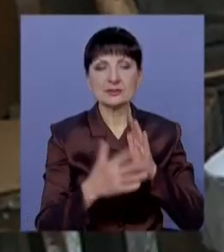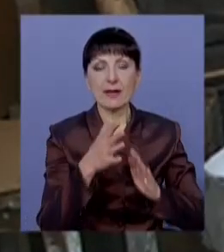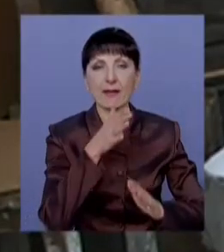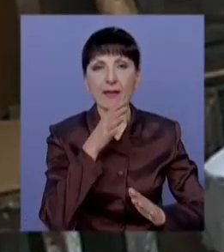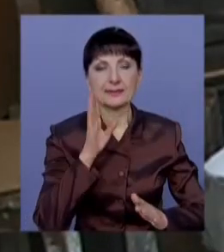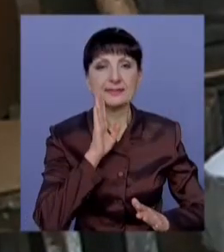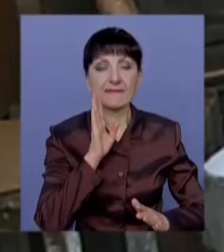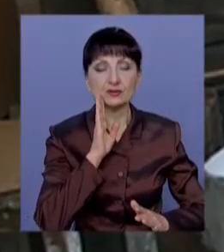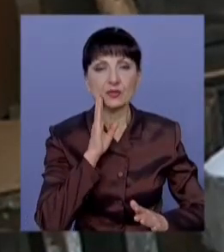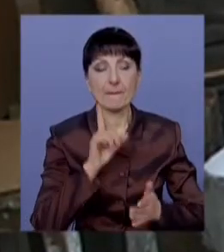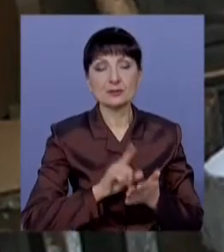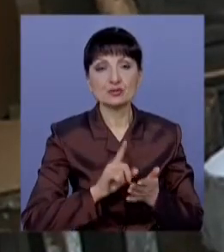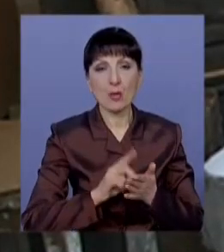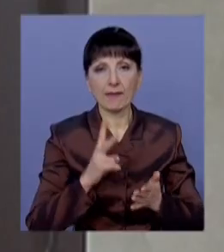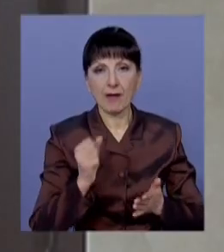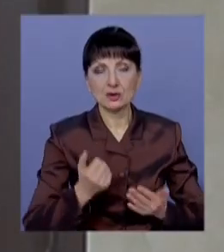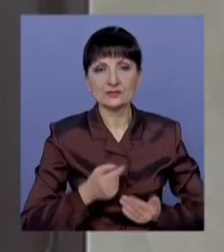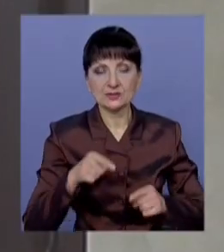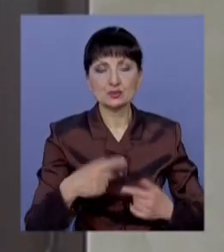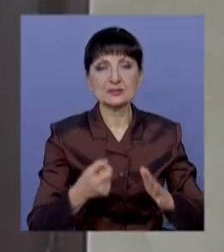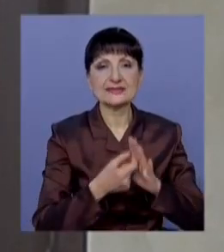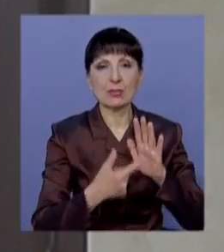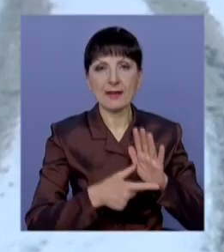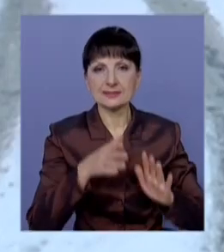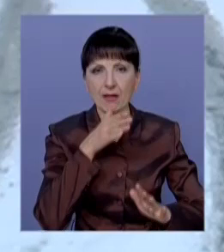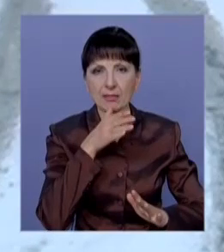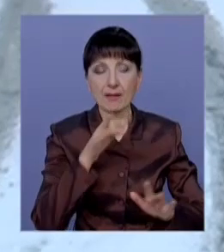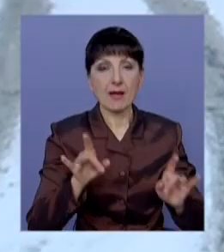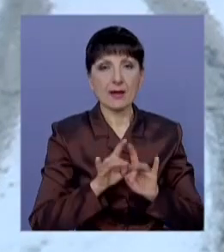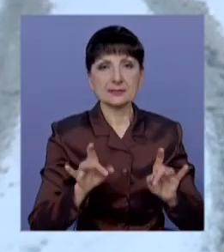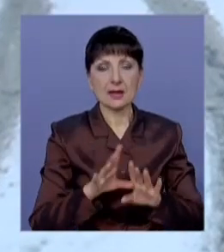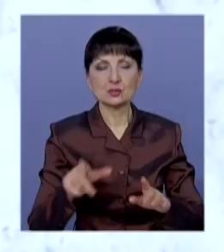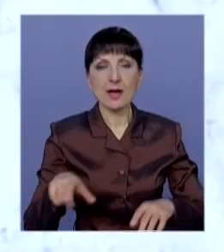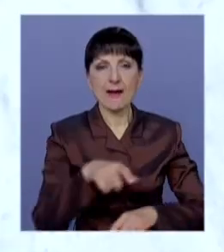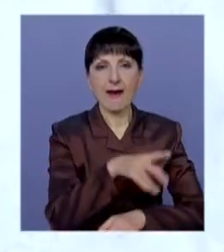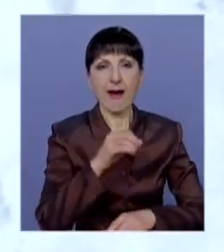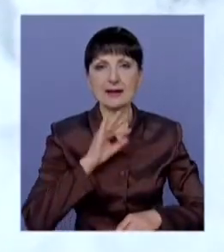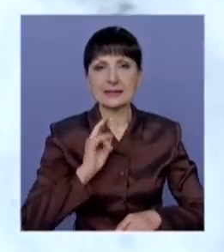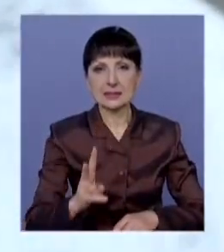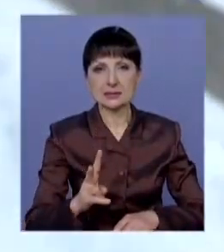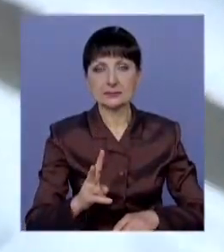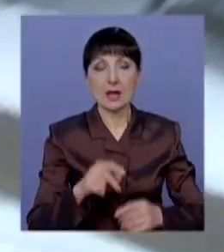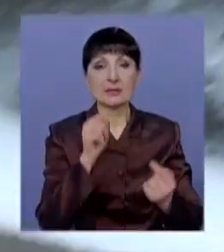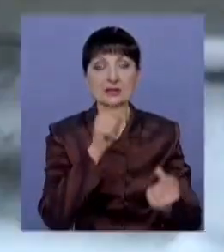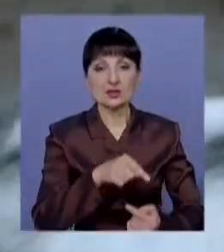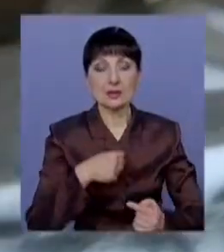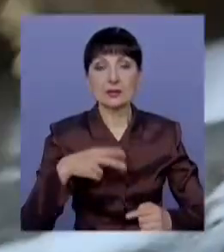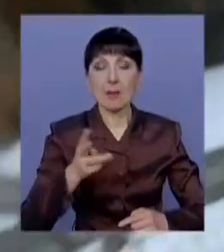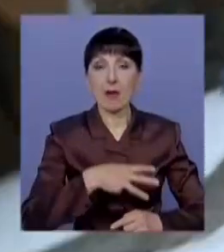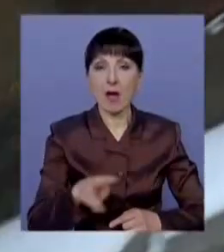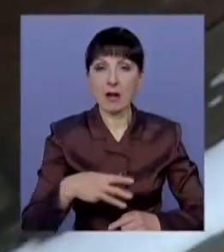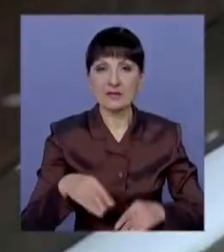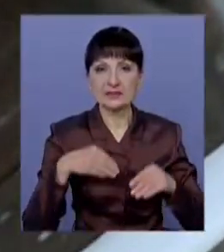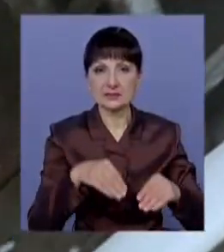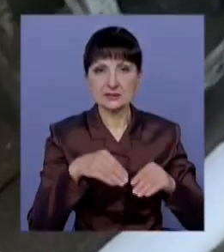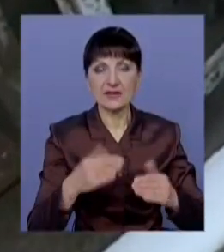65-летняя пенсионерка Рахима Еликенова живет здесь уже 17 лет. Рассказывает, что рычная система в этих местах предназначалась для полива посевов.